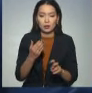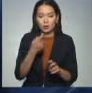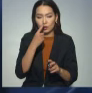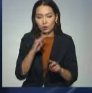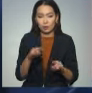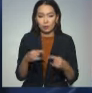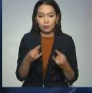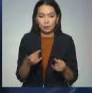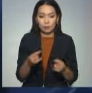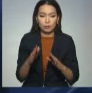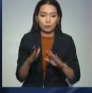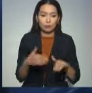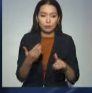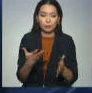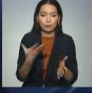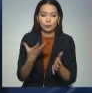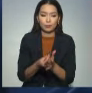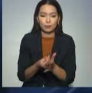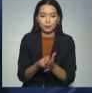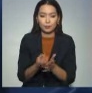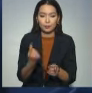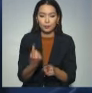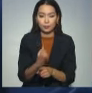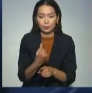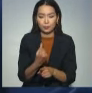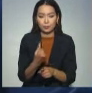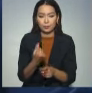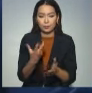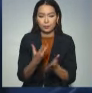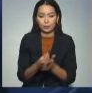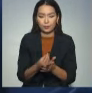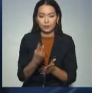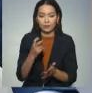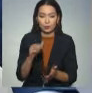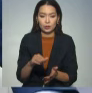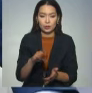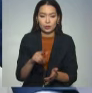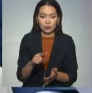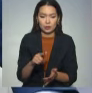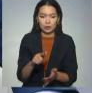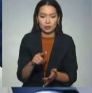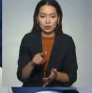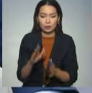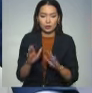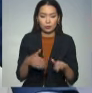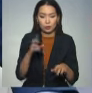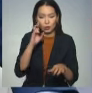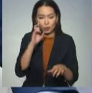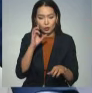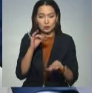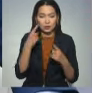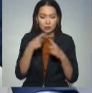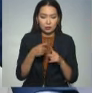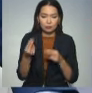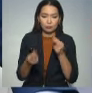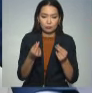агрегатов. Затем уплачивается первичный сбор в размере 200 тысяч тенге. Госпошлина за техпаспорт и за